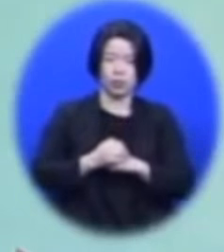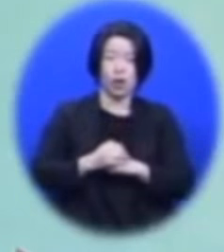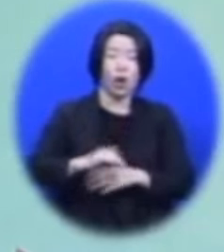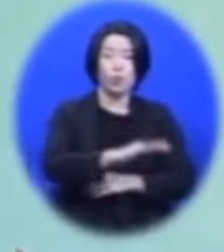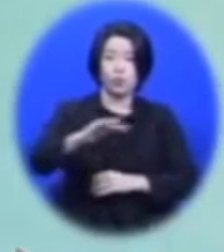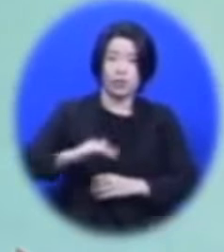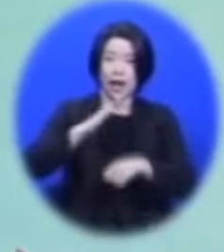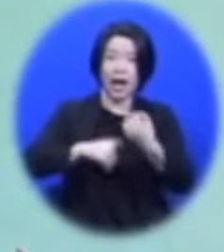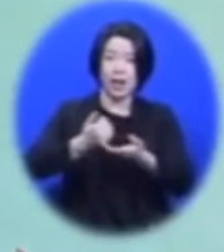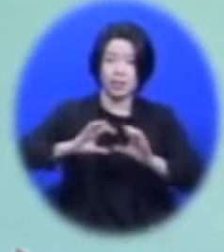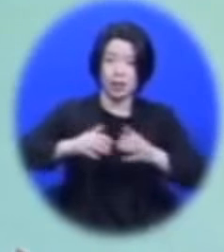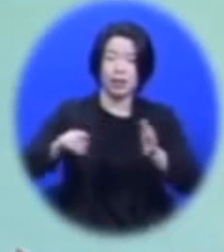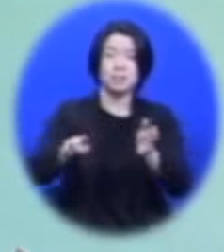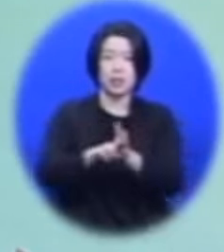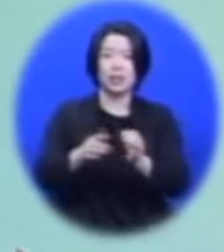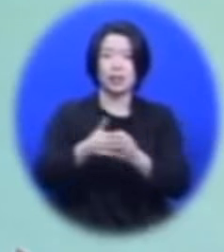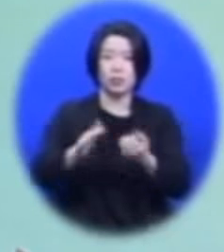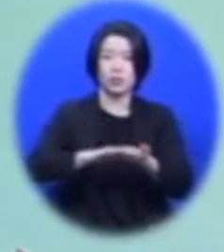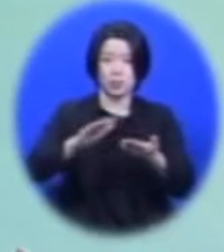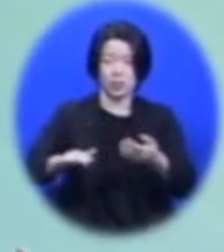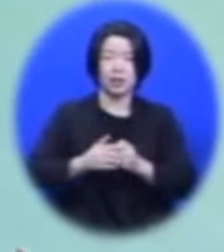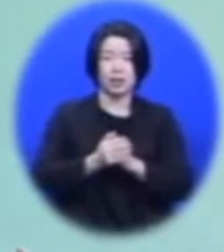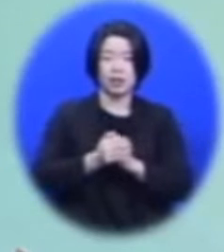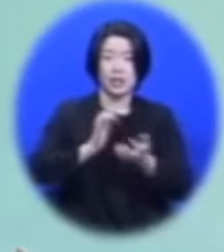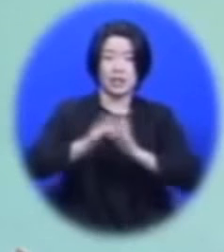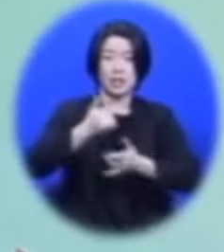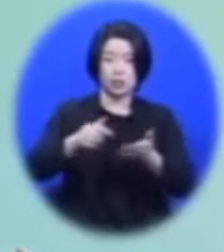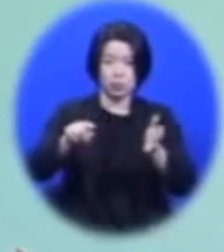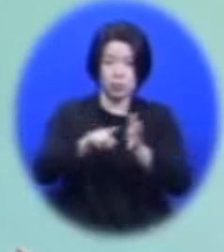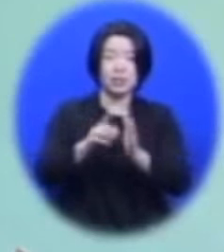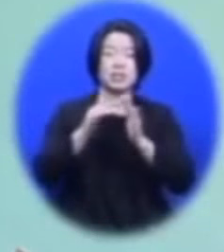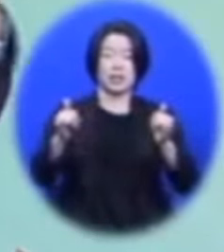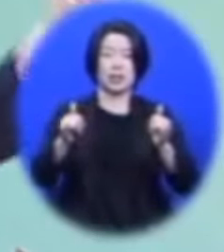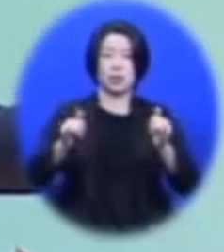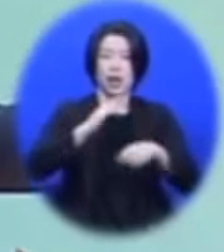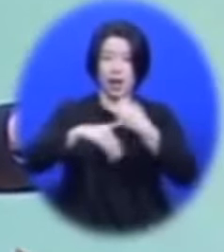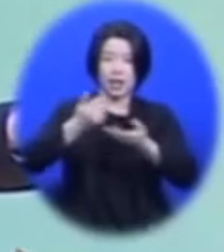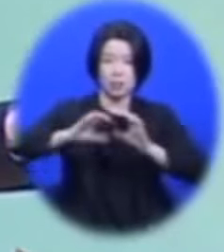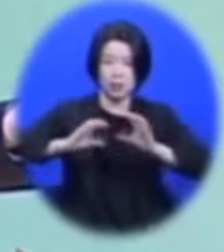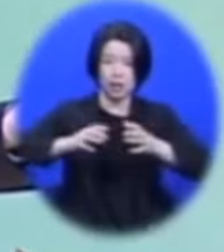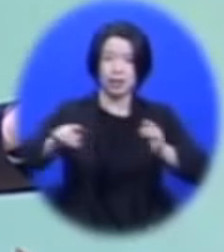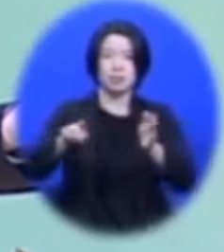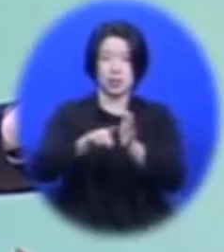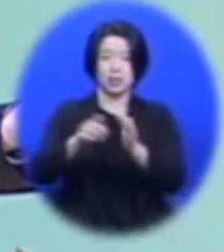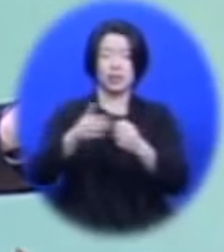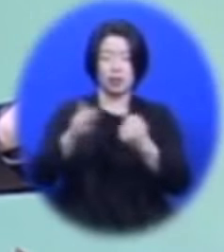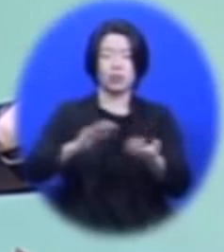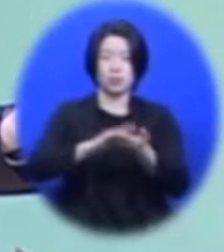우리가 하나님의 나라를 믿기 때문입니다. 예수를 믿은 사람은 하나님의 나라를 믿기 때문입니다.